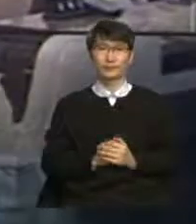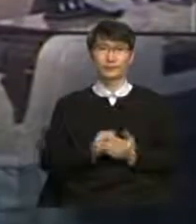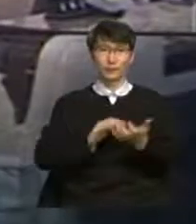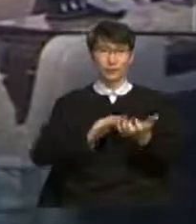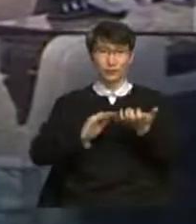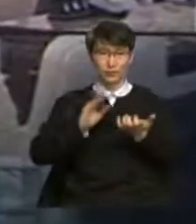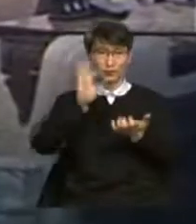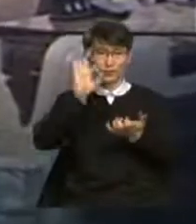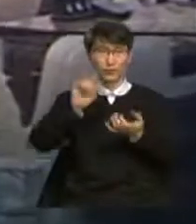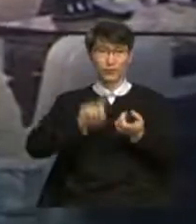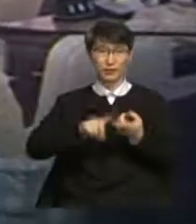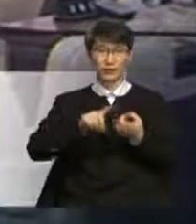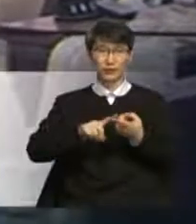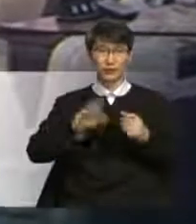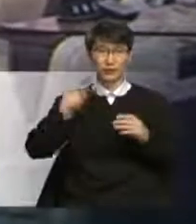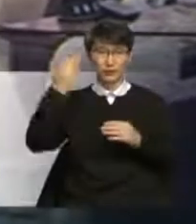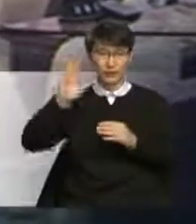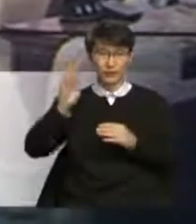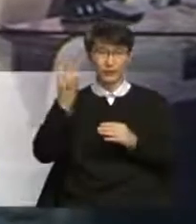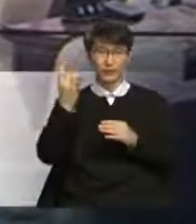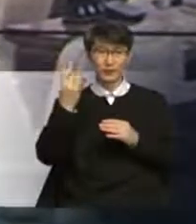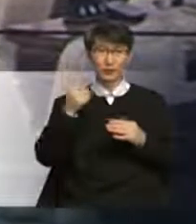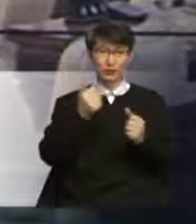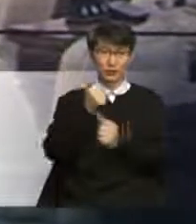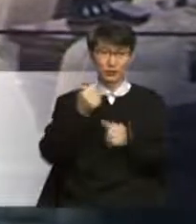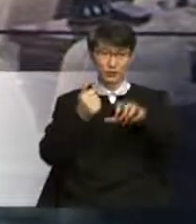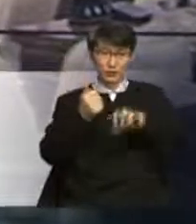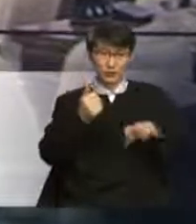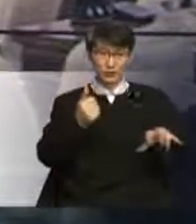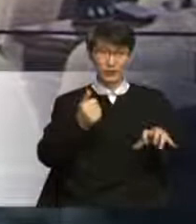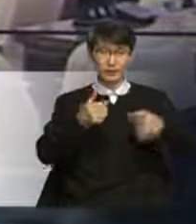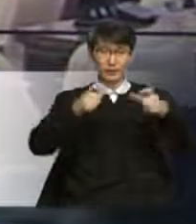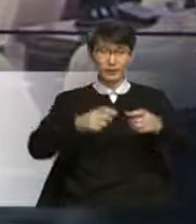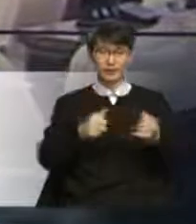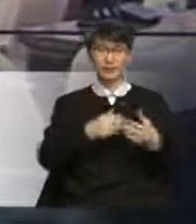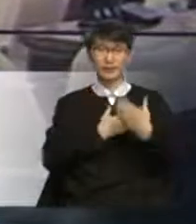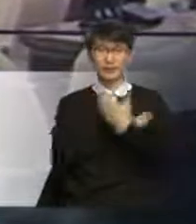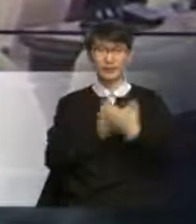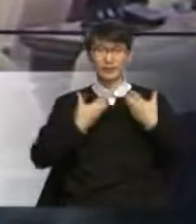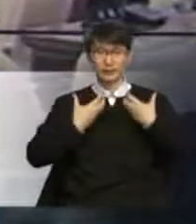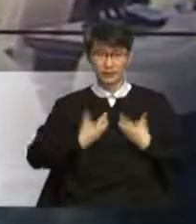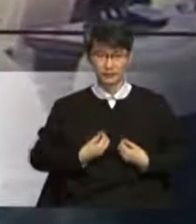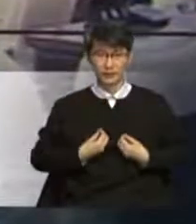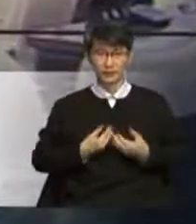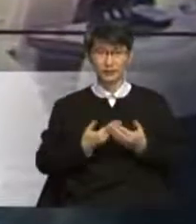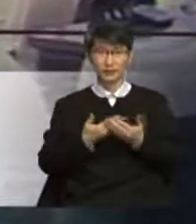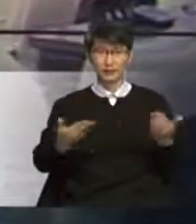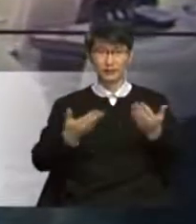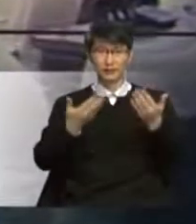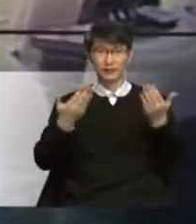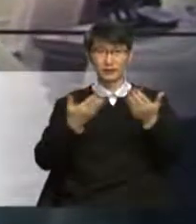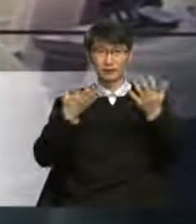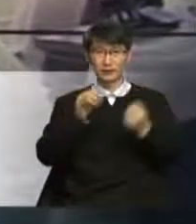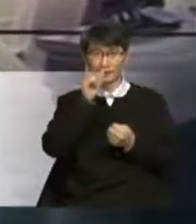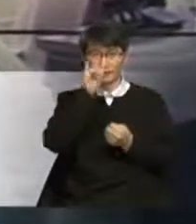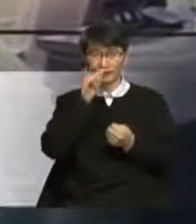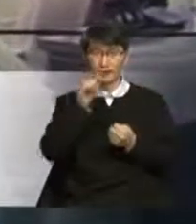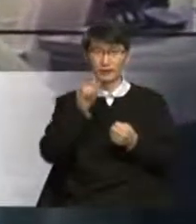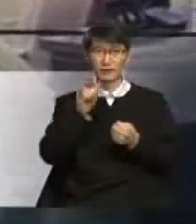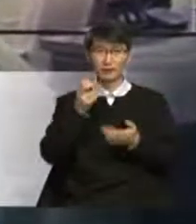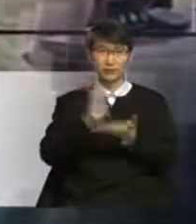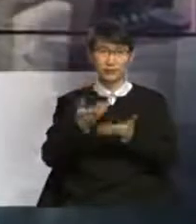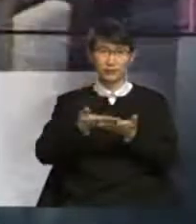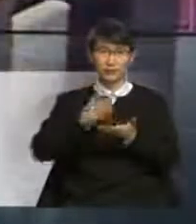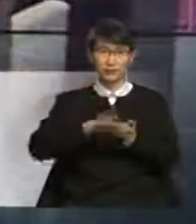앞서 보신 사례 뿐만 아니라 최근 기초 1회에서는 주민들에게 실망감을 안겨준 논란이 끊이지 않았습니다 지방자치 법